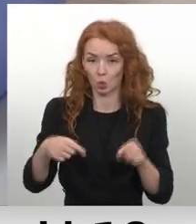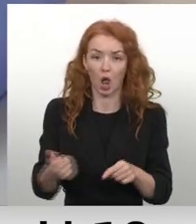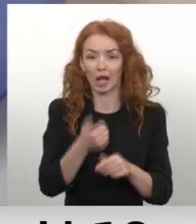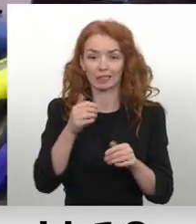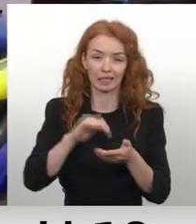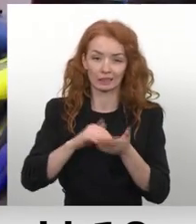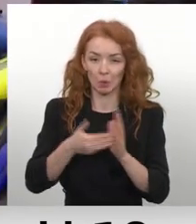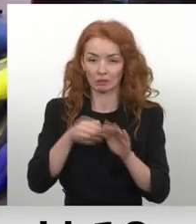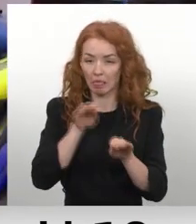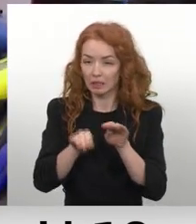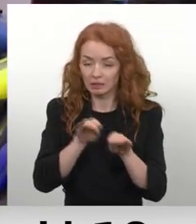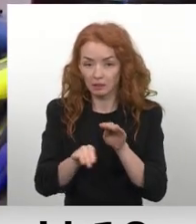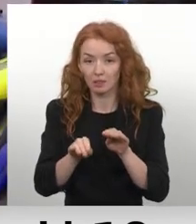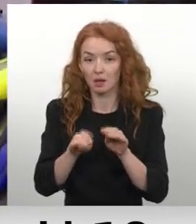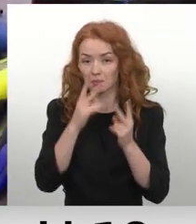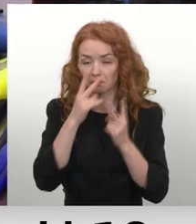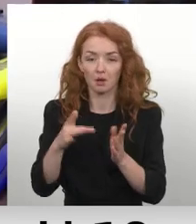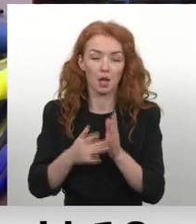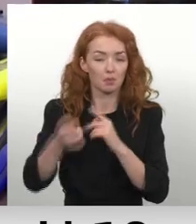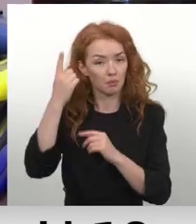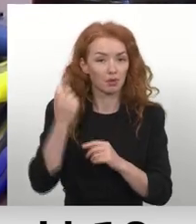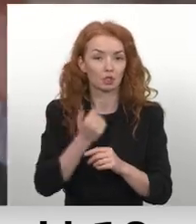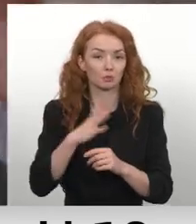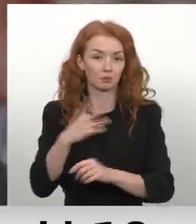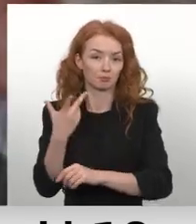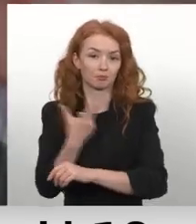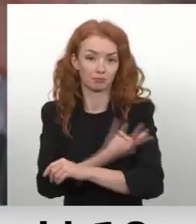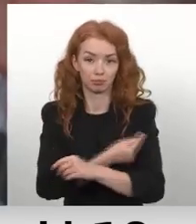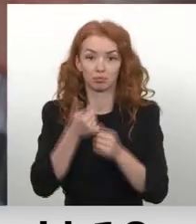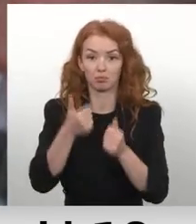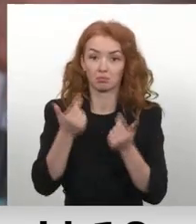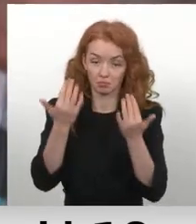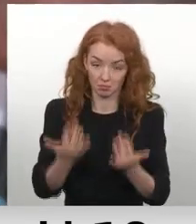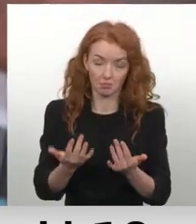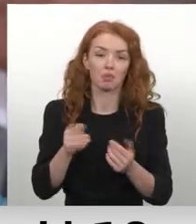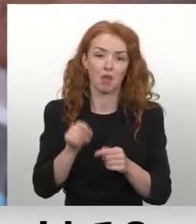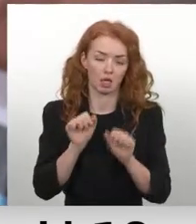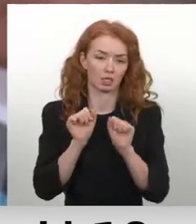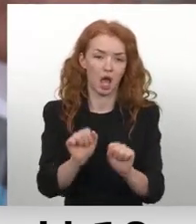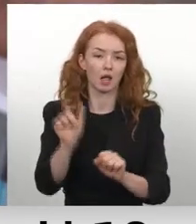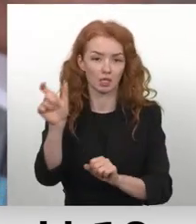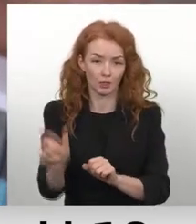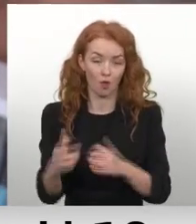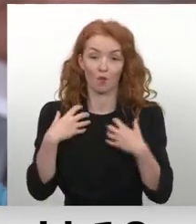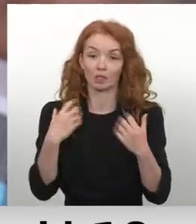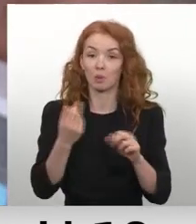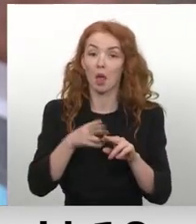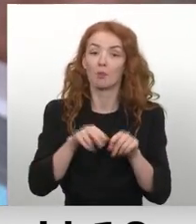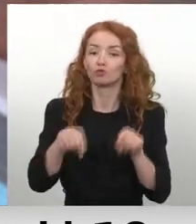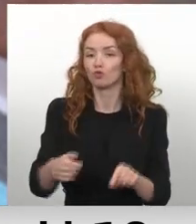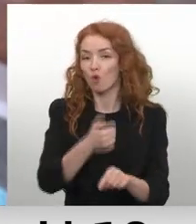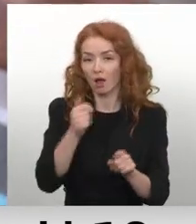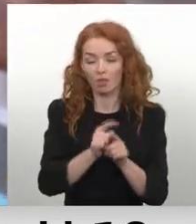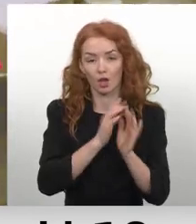būt līdzīga. Vērtējot pērnā gada vakcinācijas efektu, skaidrs, ka tā cilvēkus pasargājusi. Tāpēc ārsti arī šogad